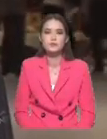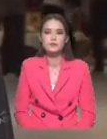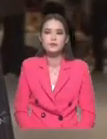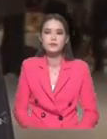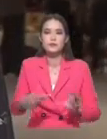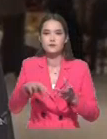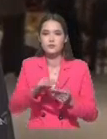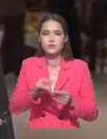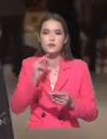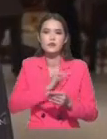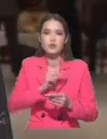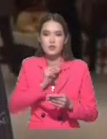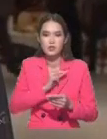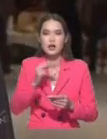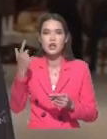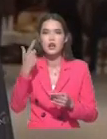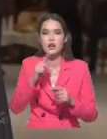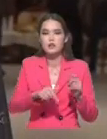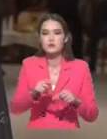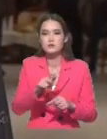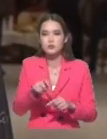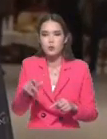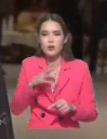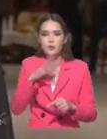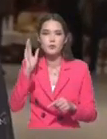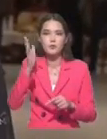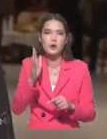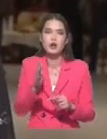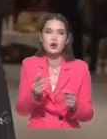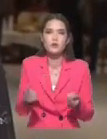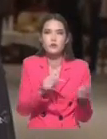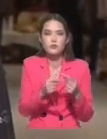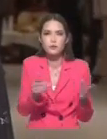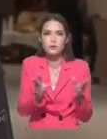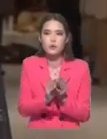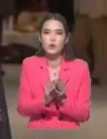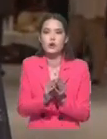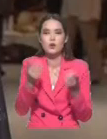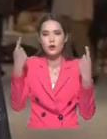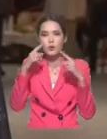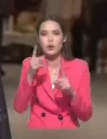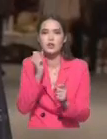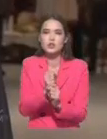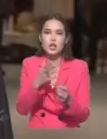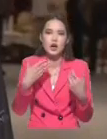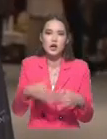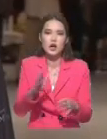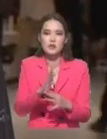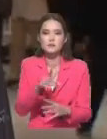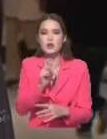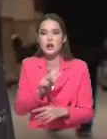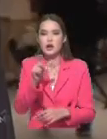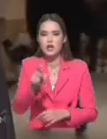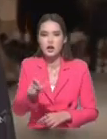деген бір веб порталында бірігіп бірге журнал шығарып, үкіметтік емес, азаматтық